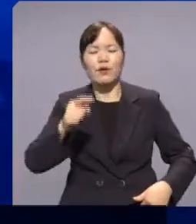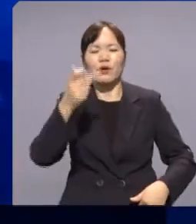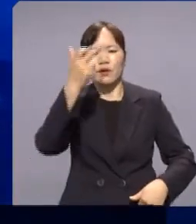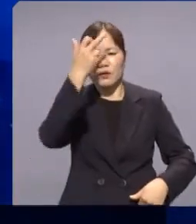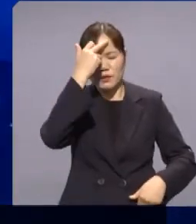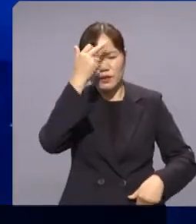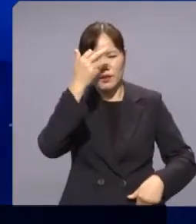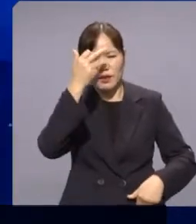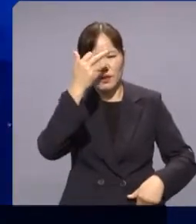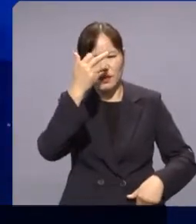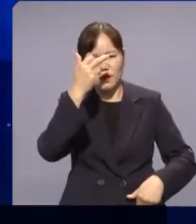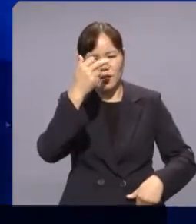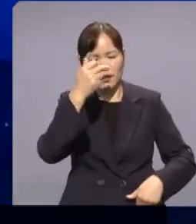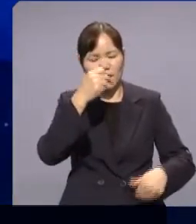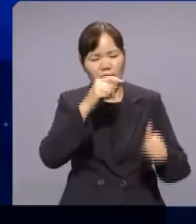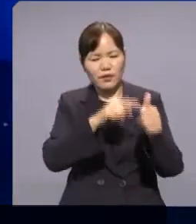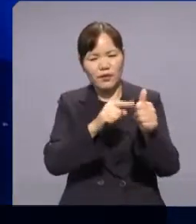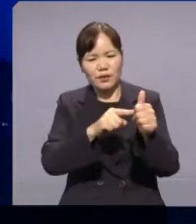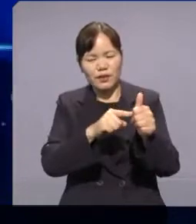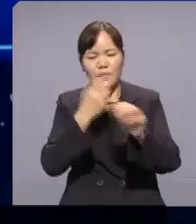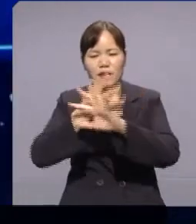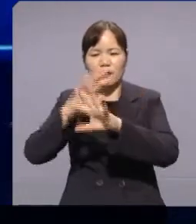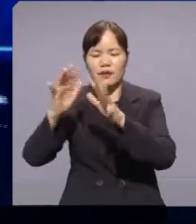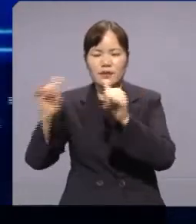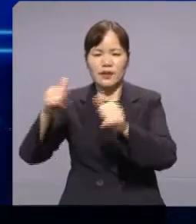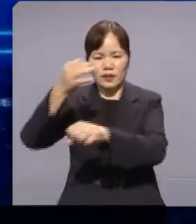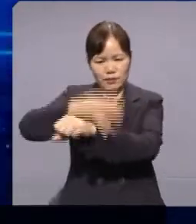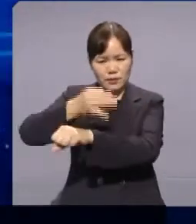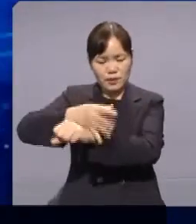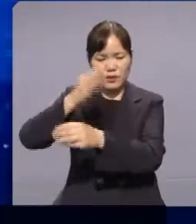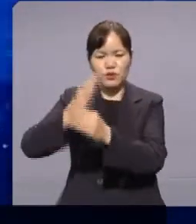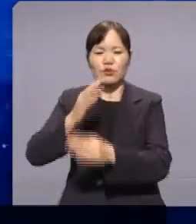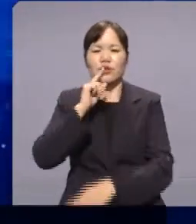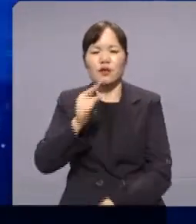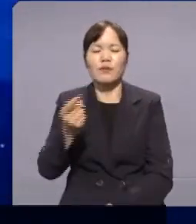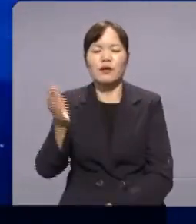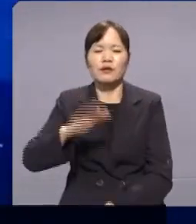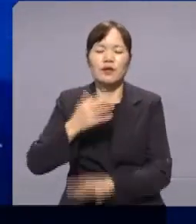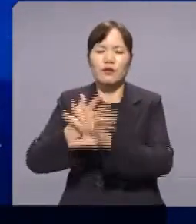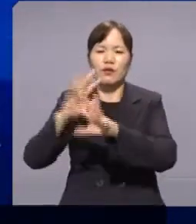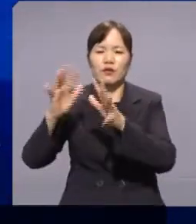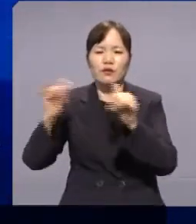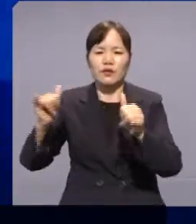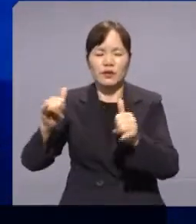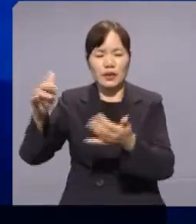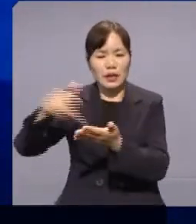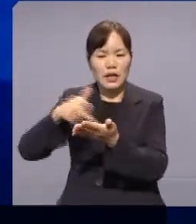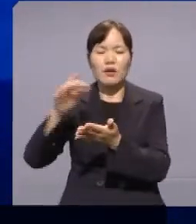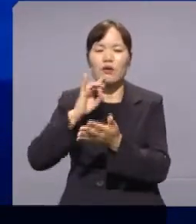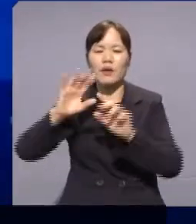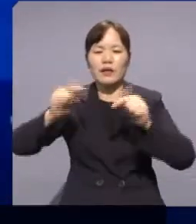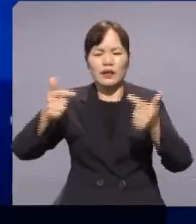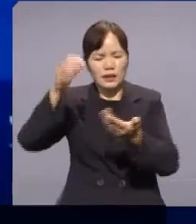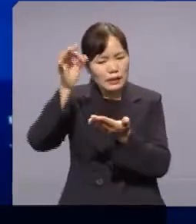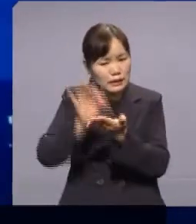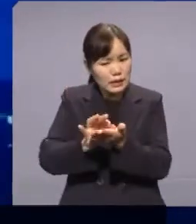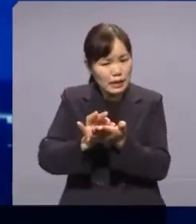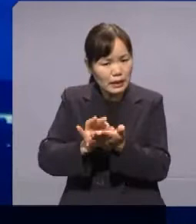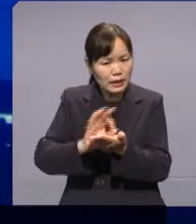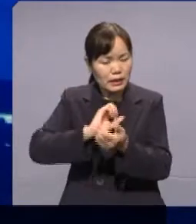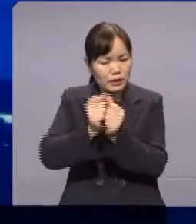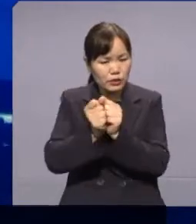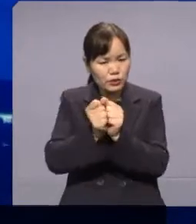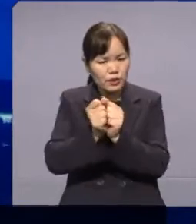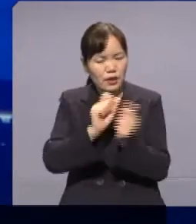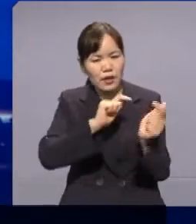지금 외국인들이 들어오고 있다라고 말씀하셨는데 실제로 외국인들 뭐 카카오뿐만 아니라 적감해서 매력적으로 느껴지는